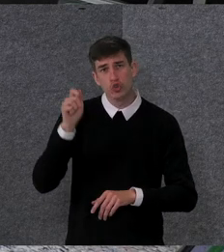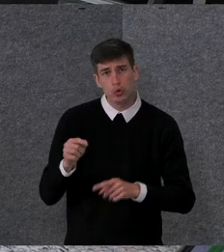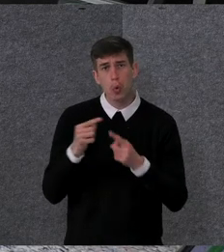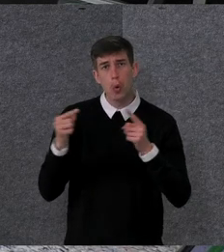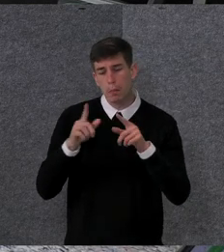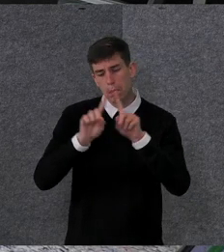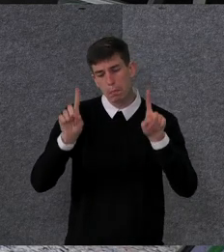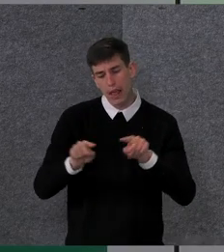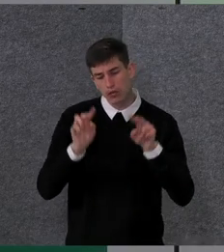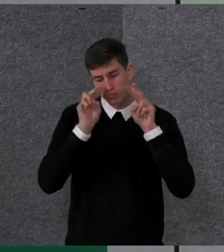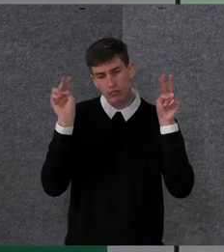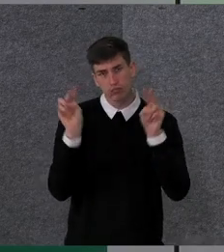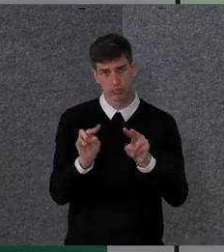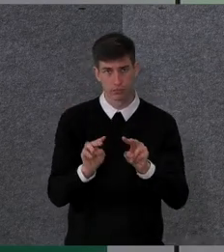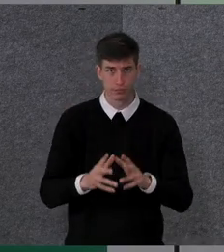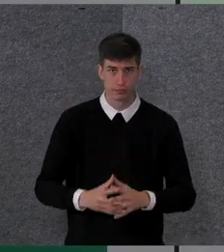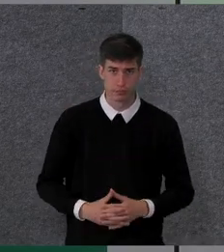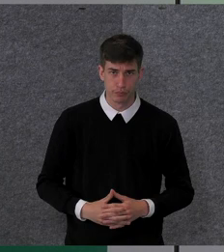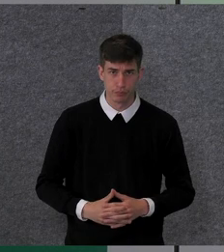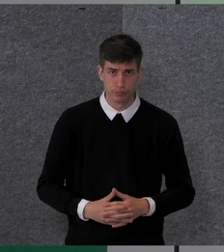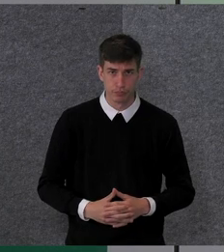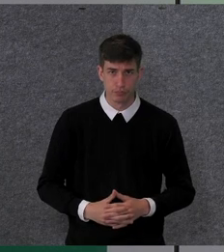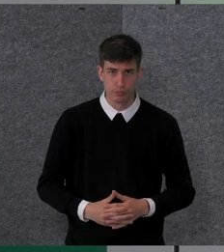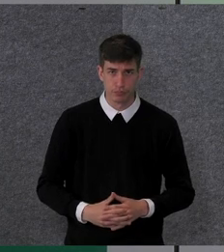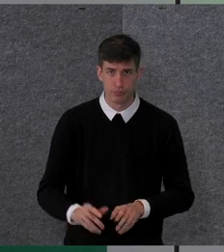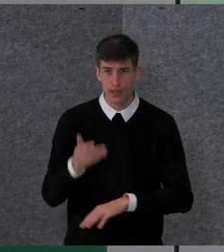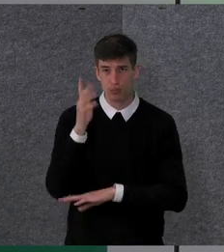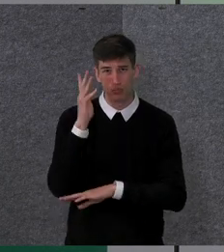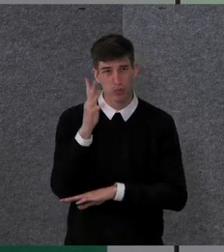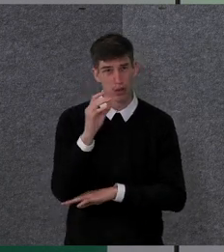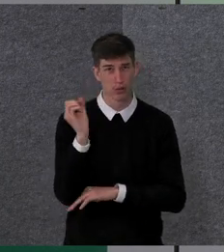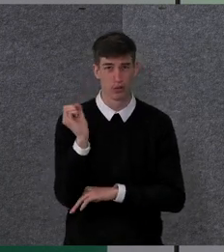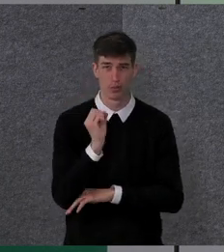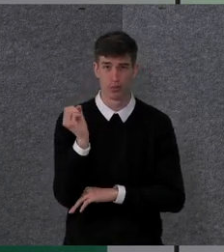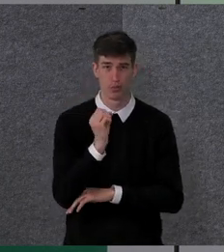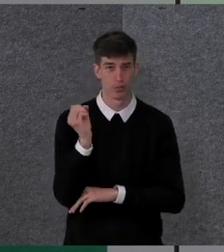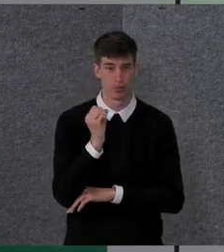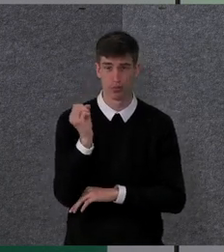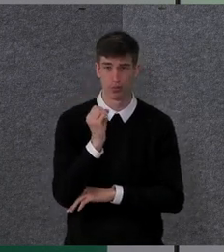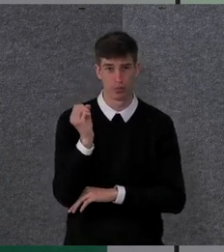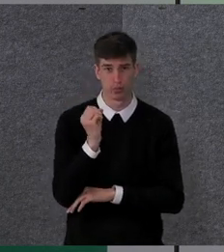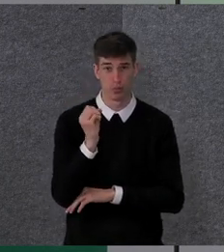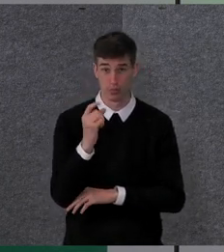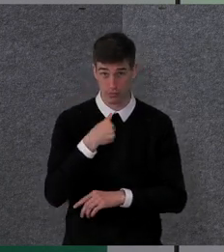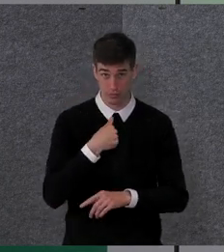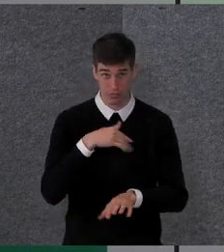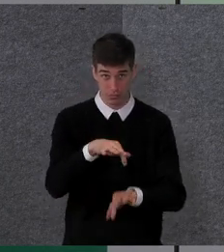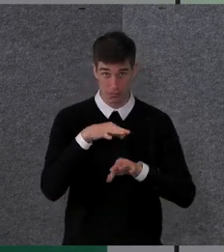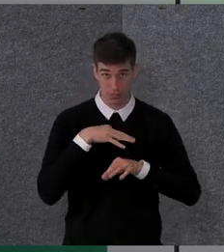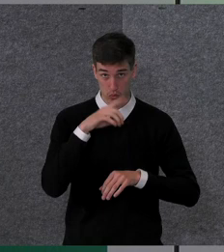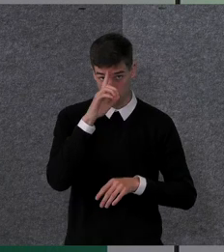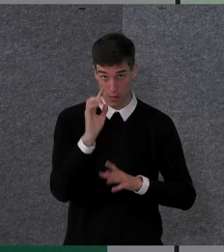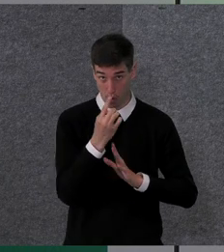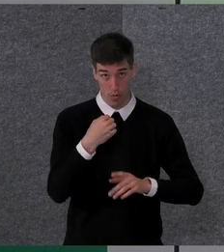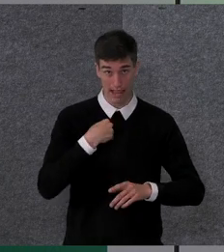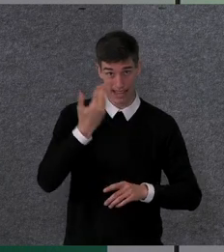ihre Bildschirme guckten. Ein Tropensturm war auf dem Weg durch die Karibik. Unklar war noch, ob er uns erreichen würde.